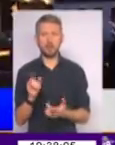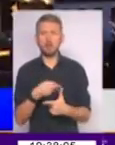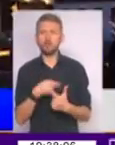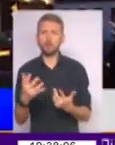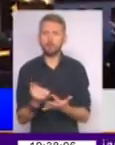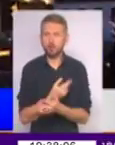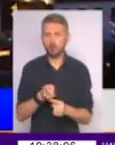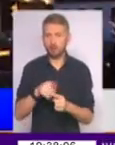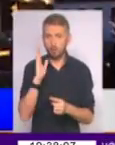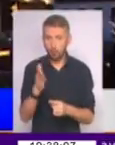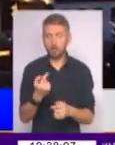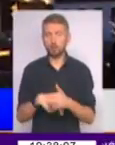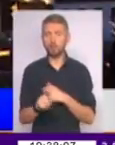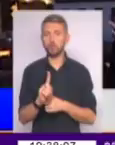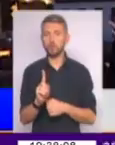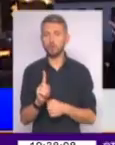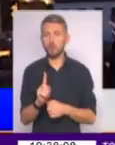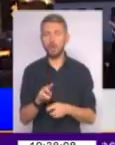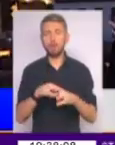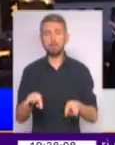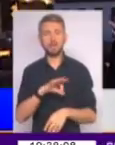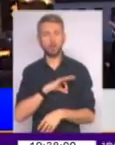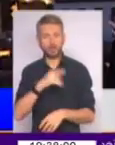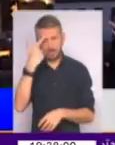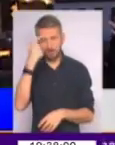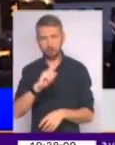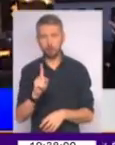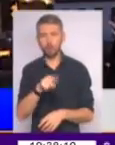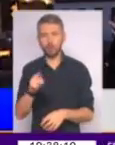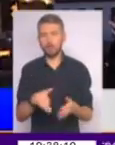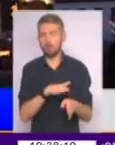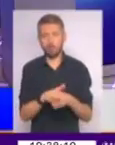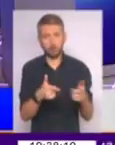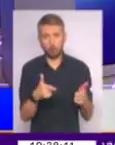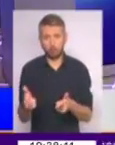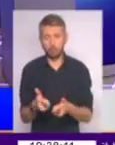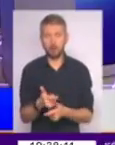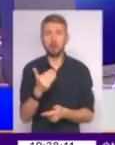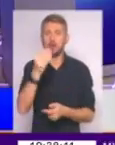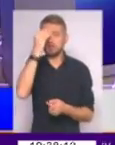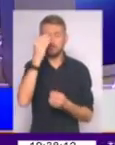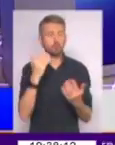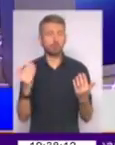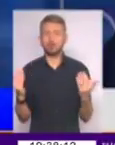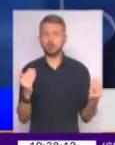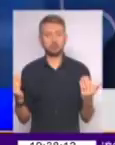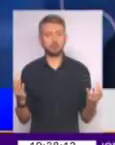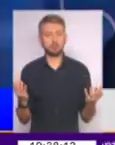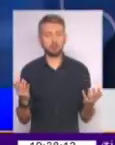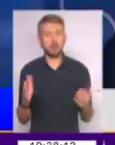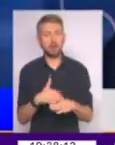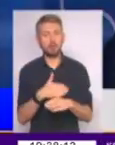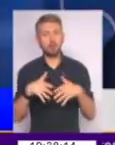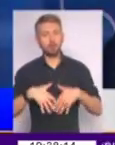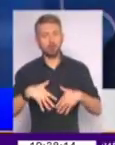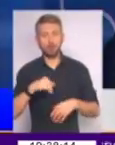успішно це буде? Тому що Мін'юст заявив, що вони повністю готові. Як ви оцінюєте між Грузією